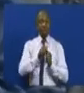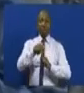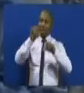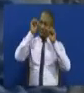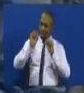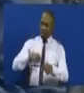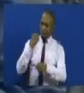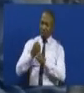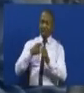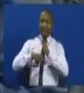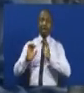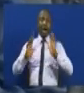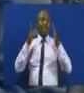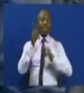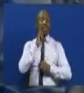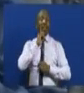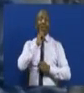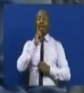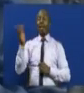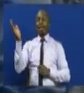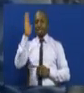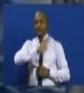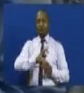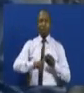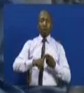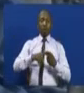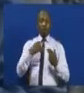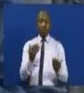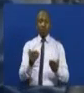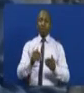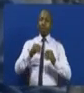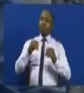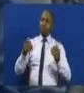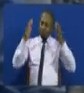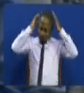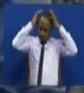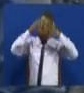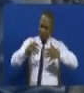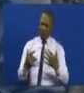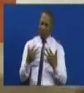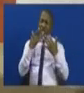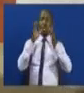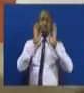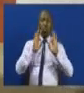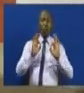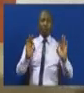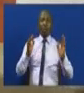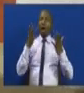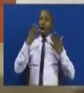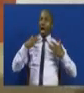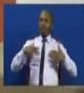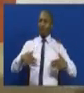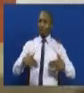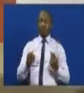tuvifanye katika maisha yetu siku zote. Napigia debe kujifukiza, ni nzuri kwa afya. Dr.